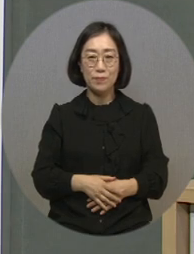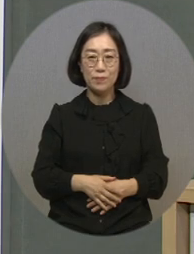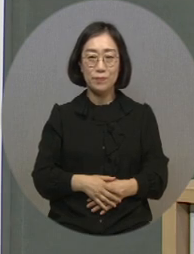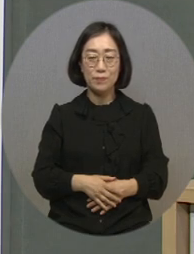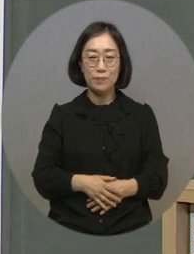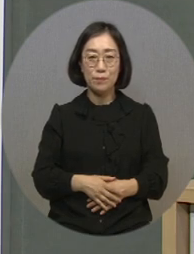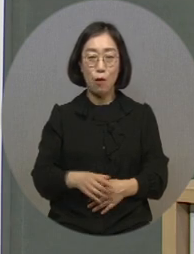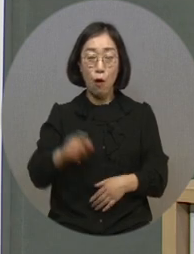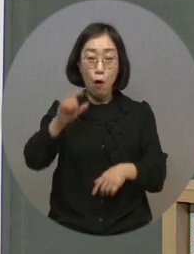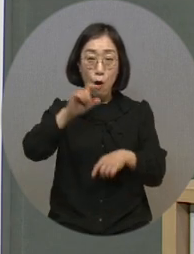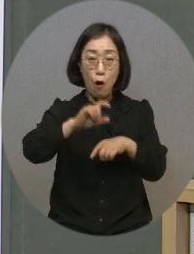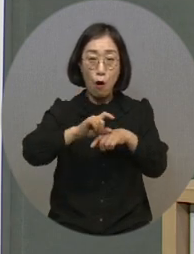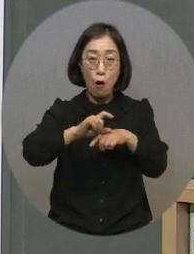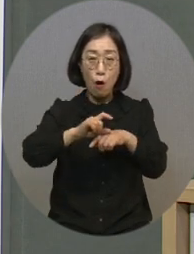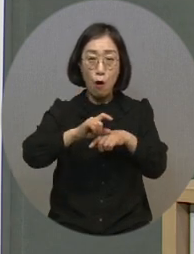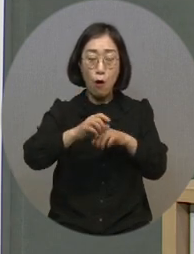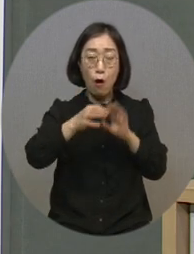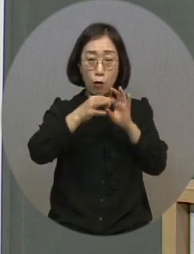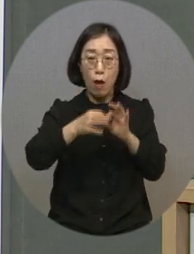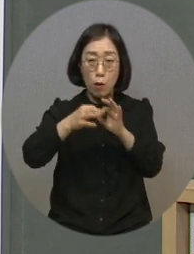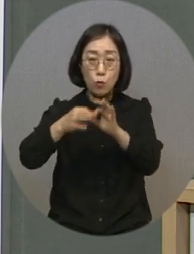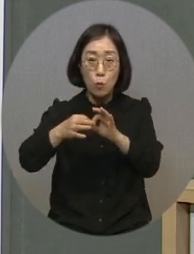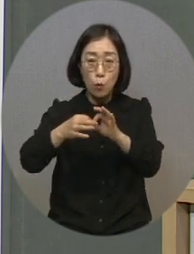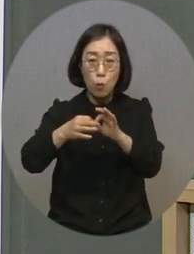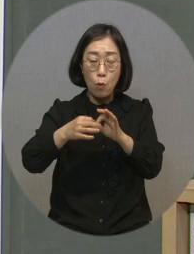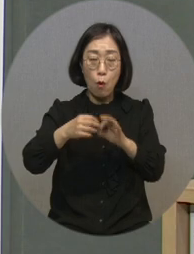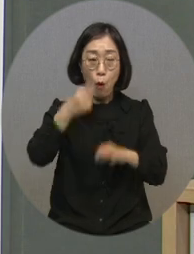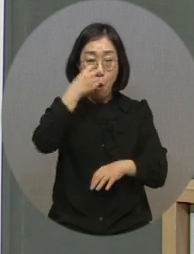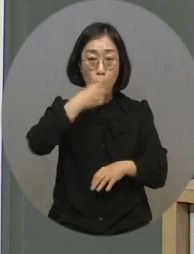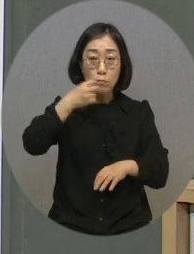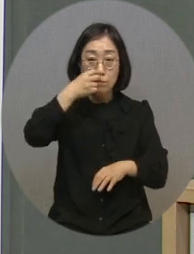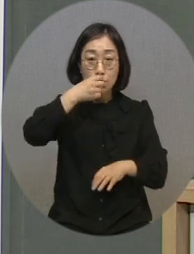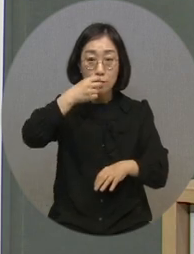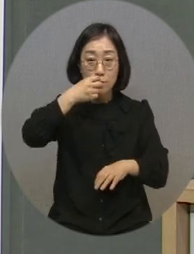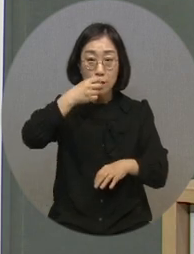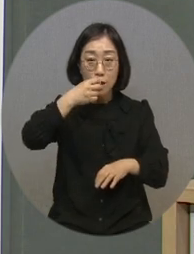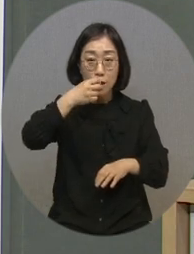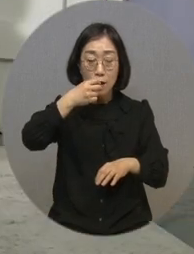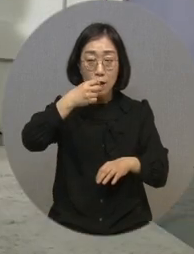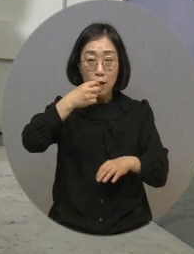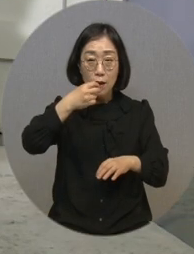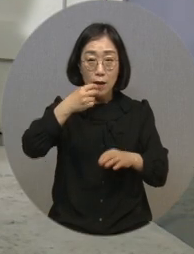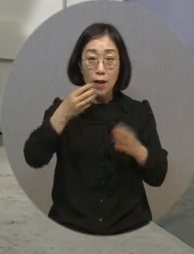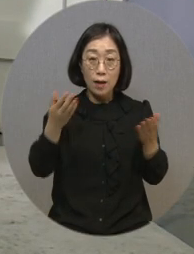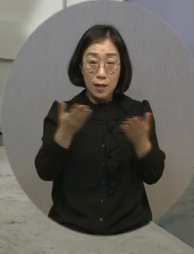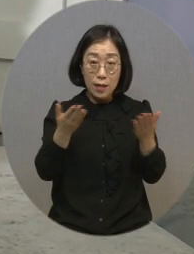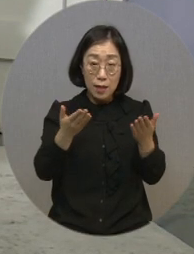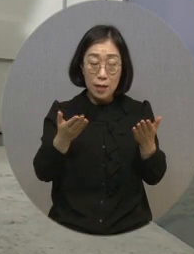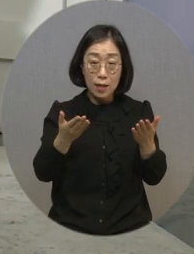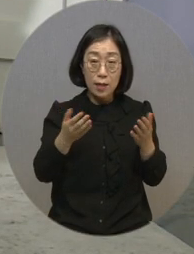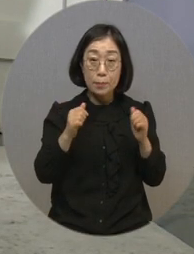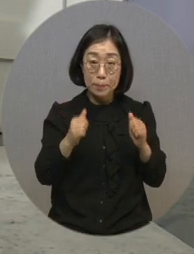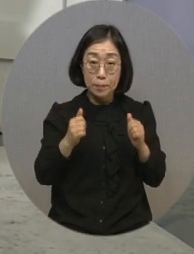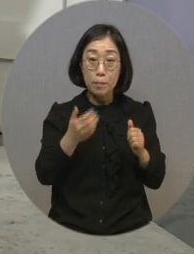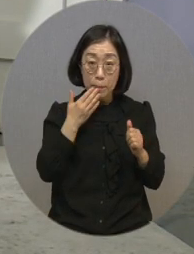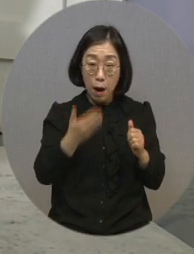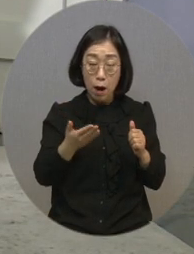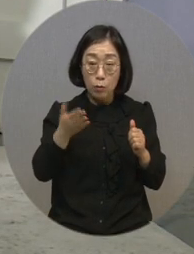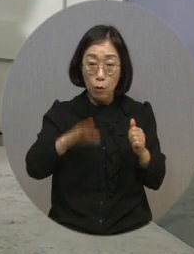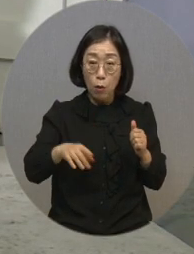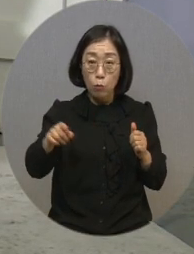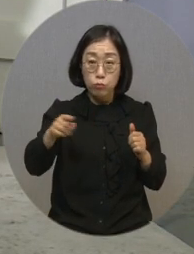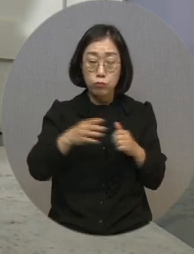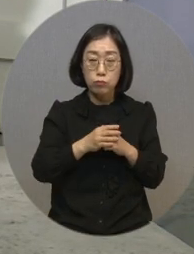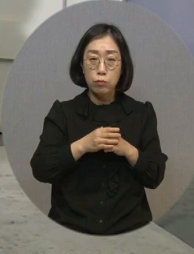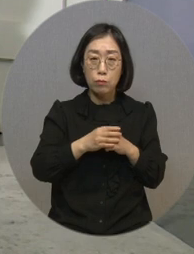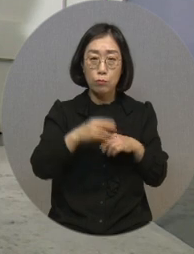더 계속할 수도 있었을 텐데 정년은 아니었잖아요. 예예예. 어? 그런데 정년은 아직 많이 남았죠. 그런데 예.